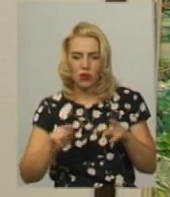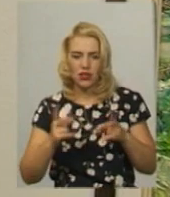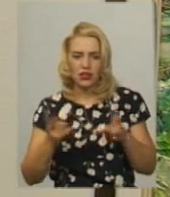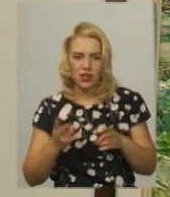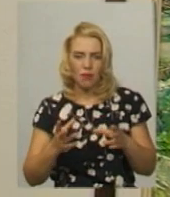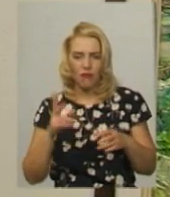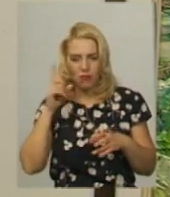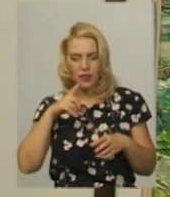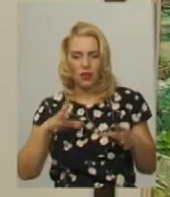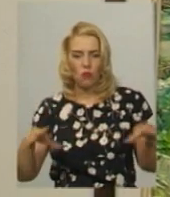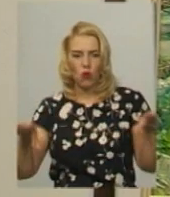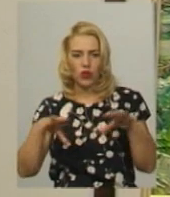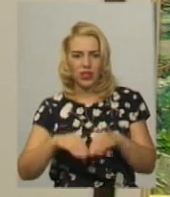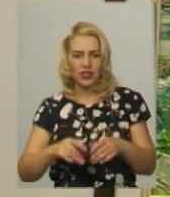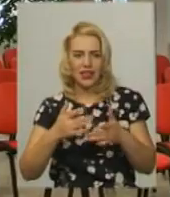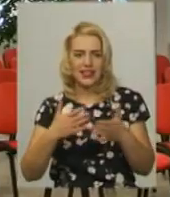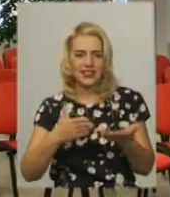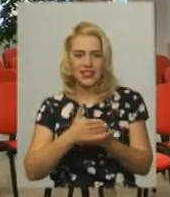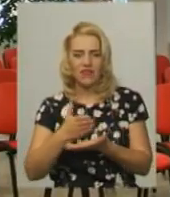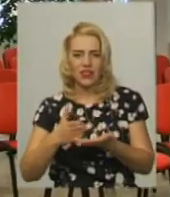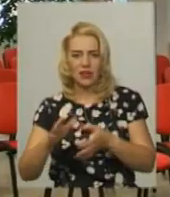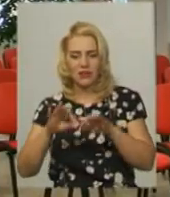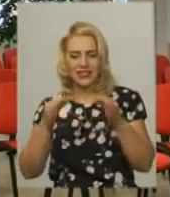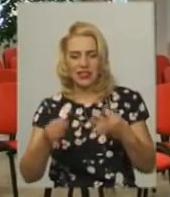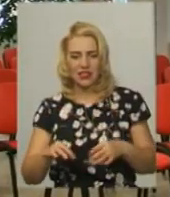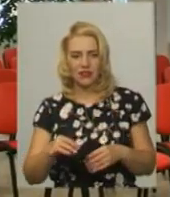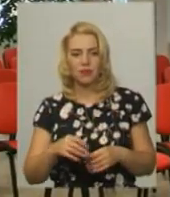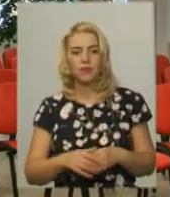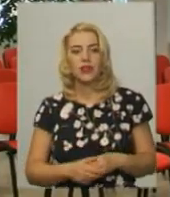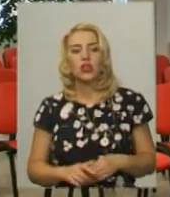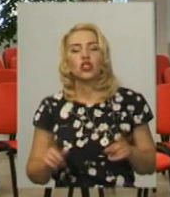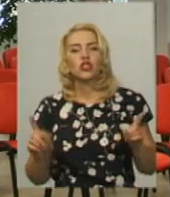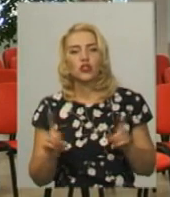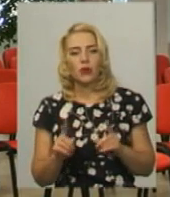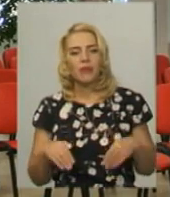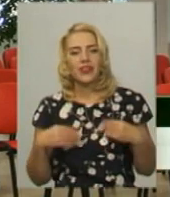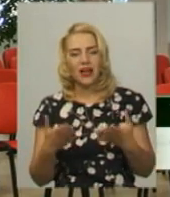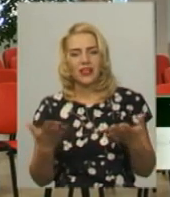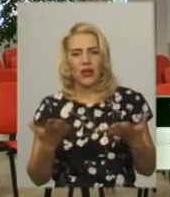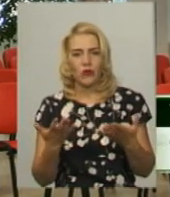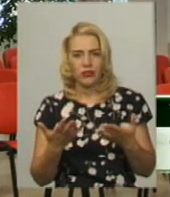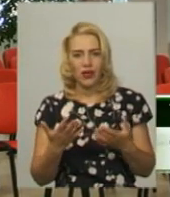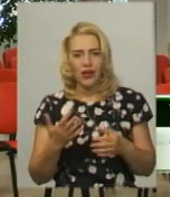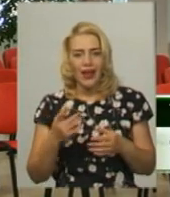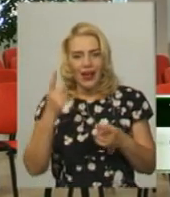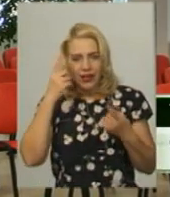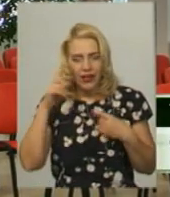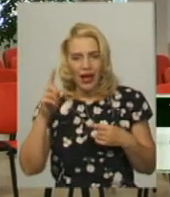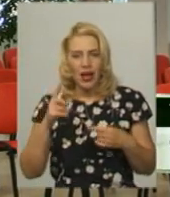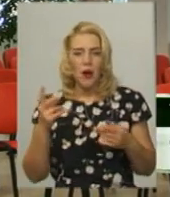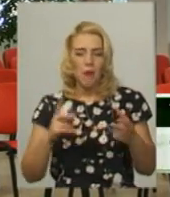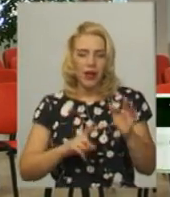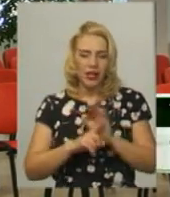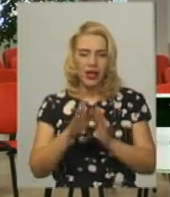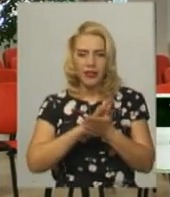поєднувати різного виду мистецтва, каже Тарас Козюк. Для того, щоб дати якусь концепцію, ідею, він все одно починає з